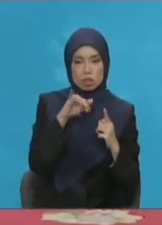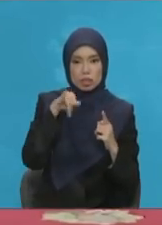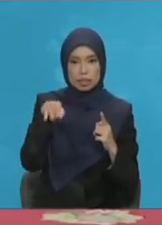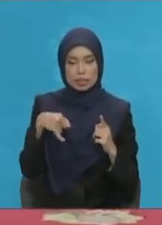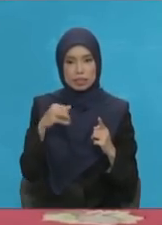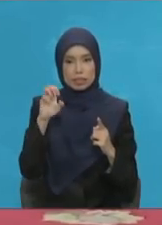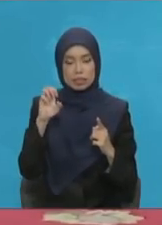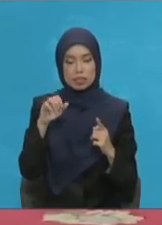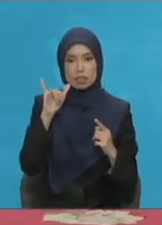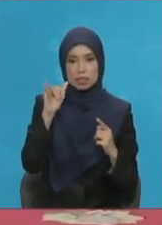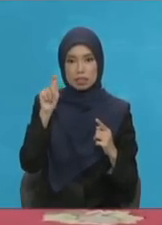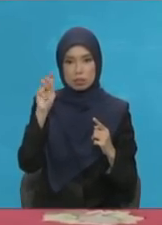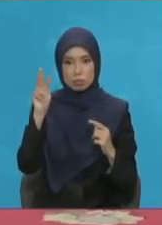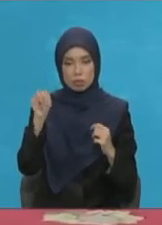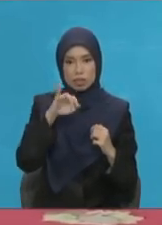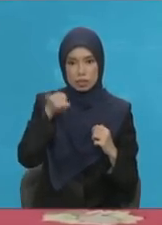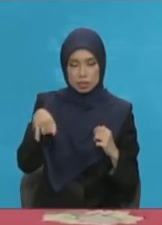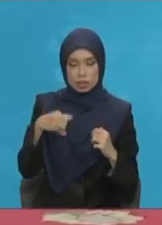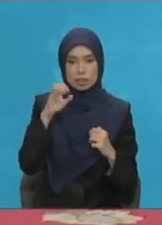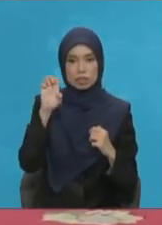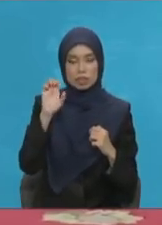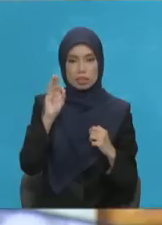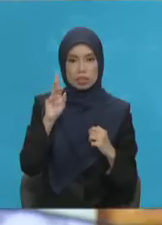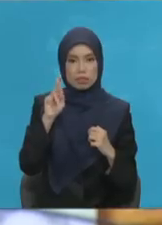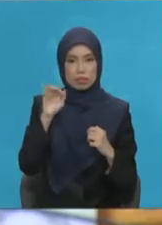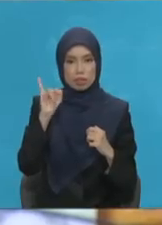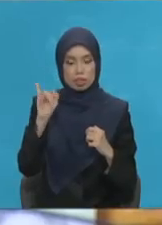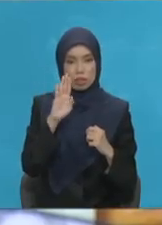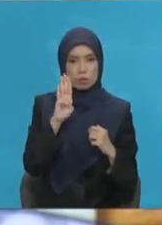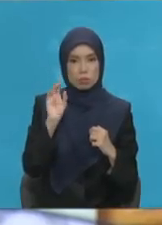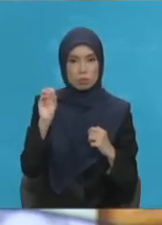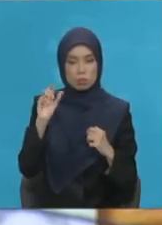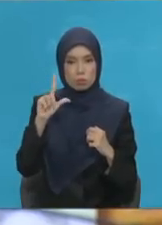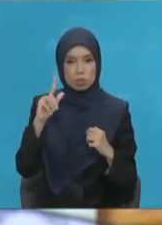bahwa dia yang telah Mulia menyebarkan supaya majelis ditutup